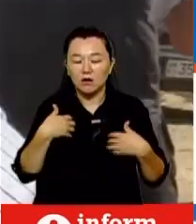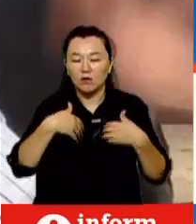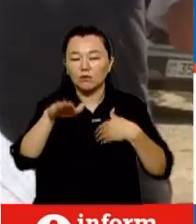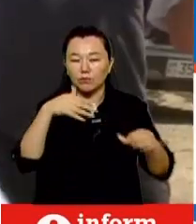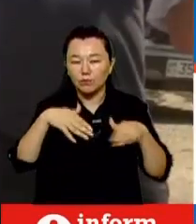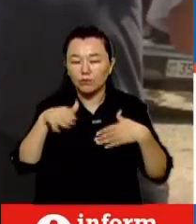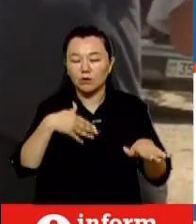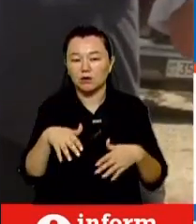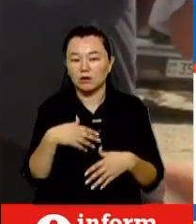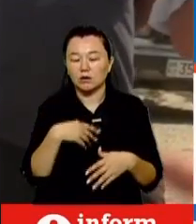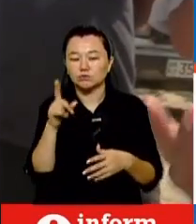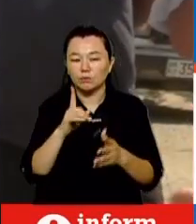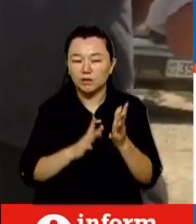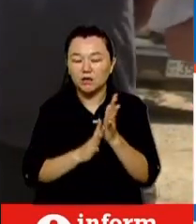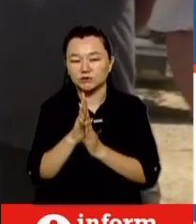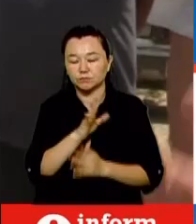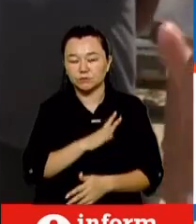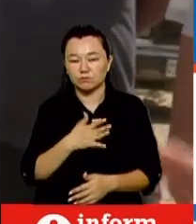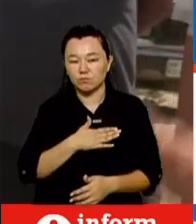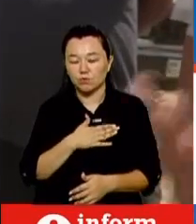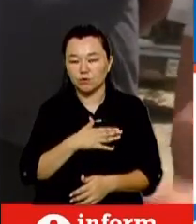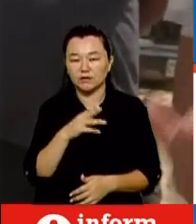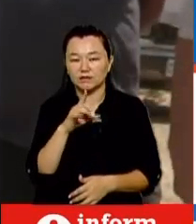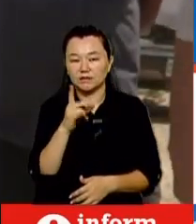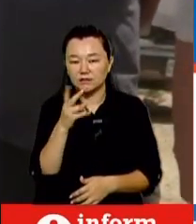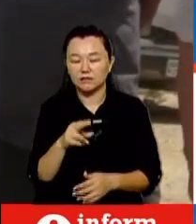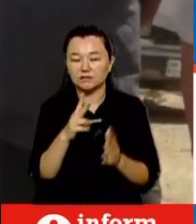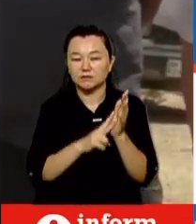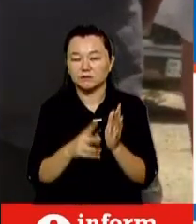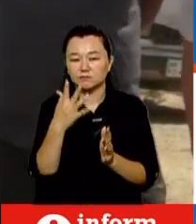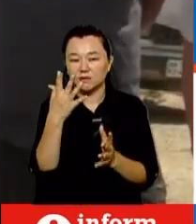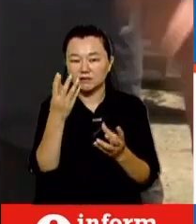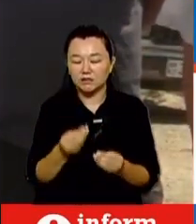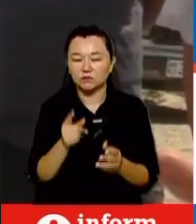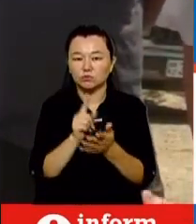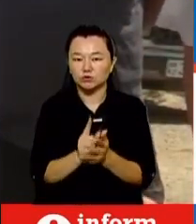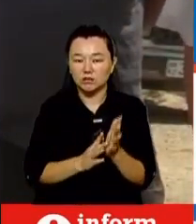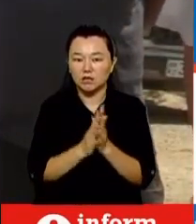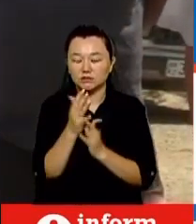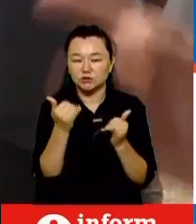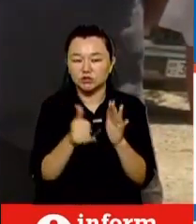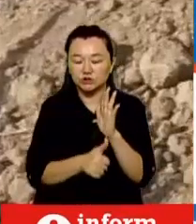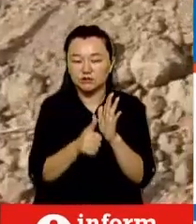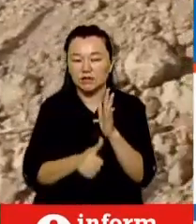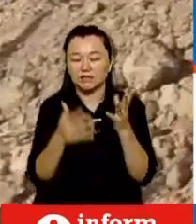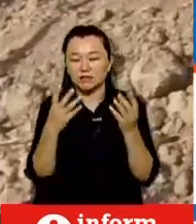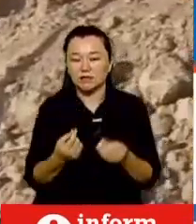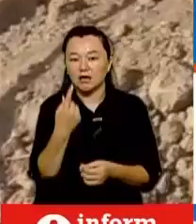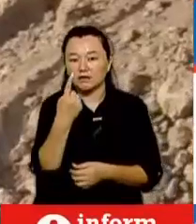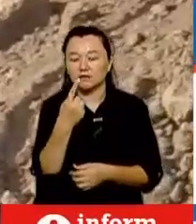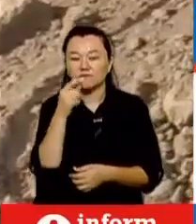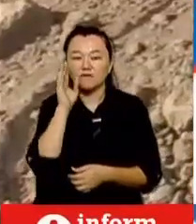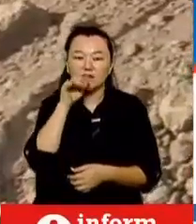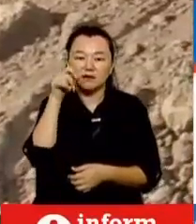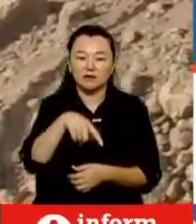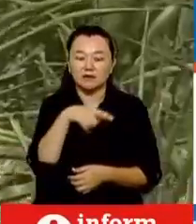Әйтеуір қауымыз ексін деп. Қазір менің қауыным 75 күнде пісіп өрік. Қазір 60 күн болды. Бір тамшы су барған